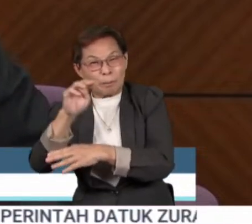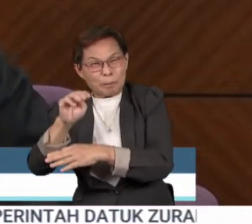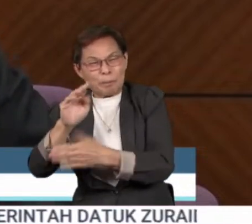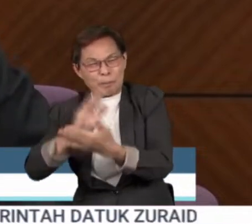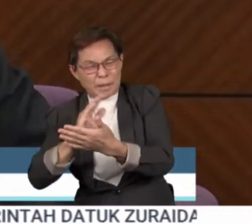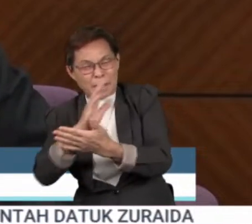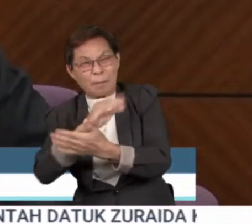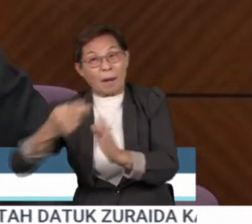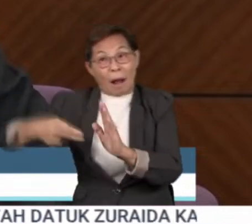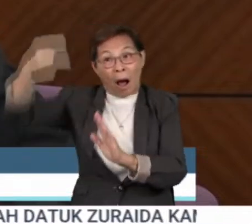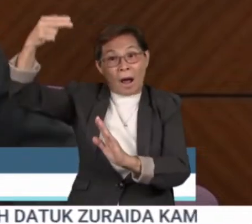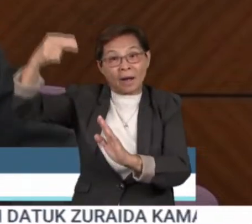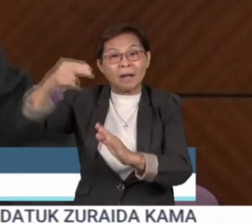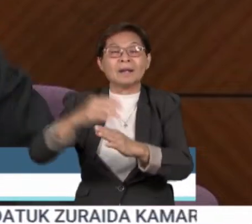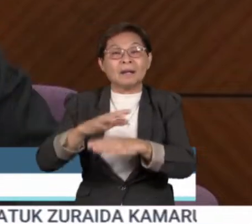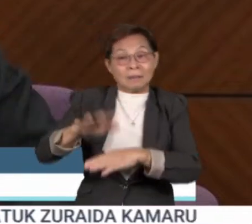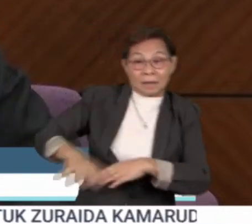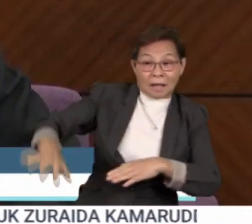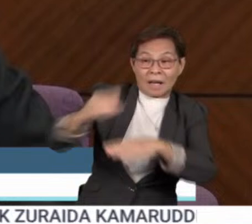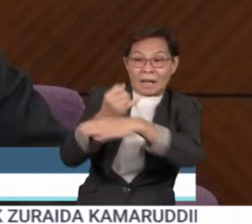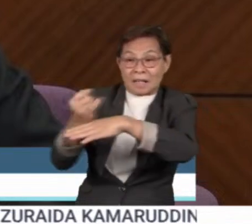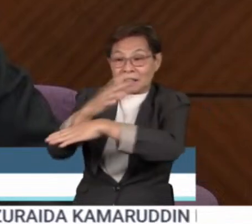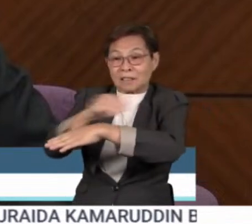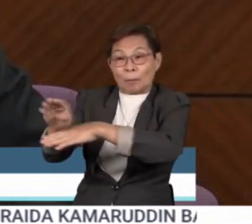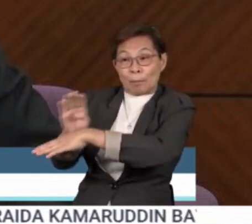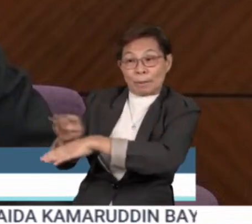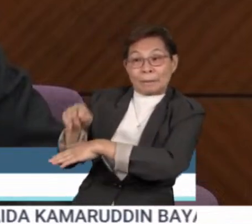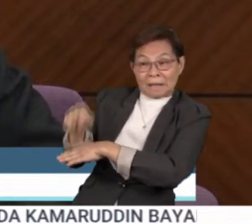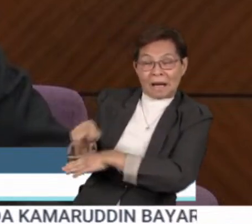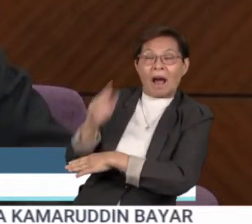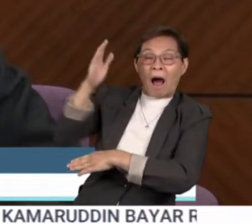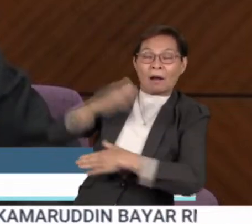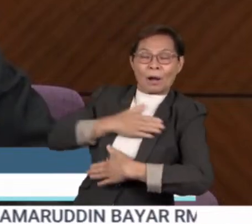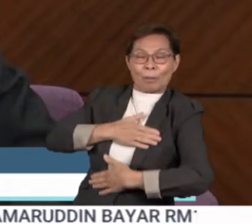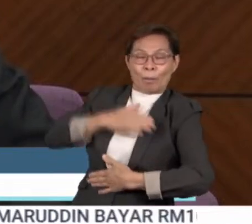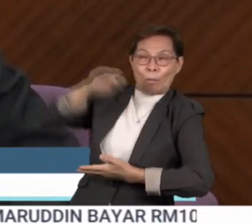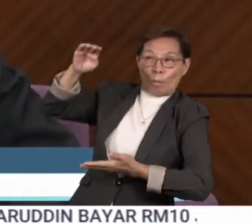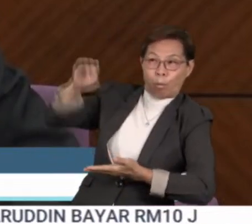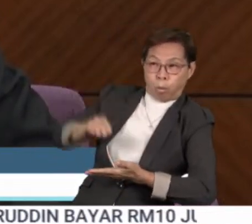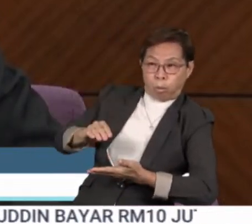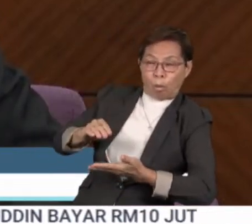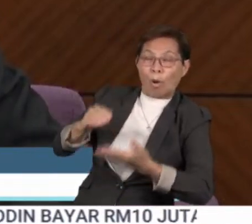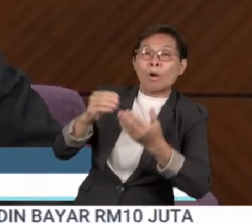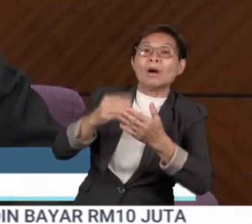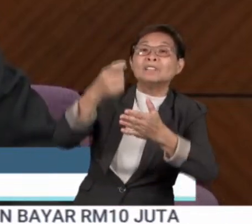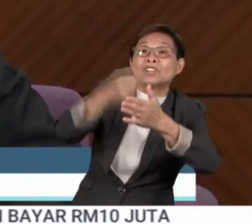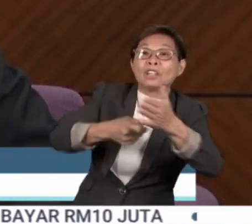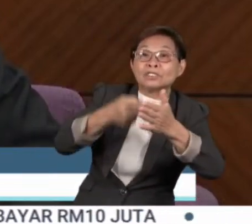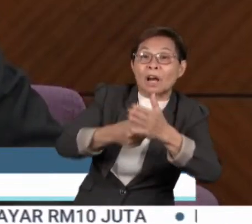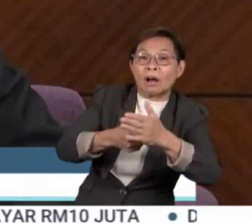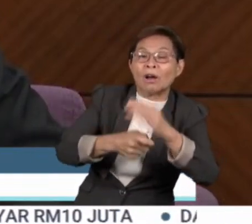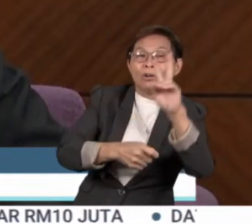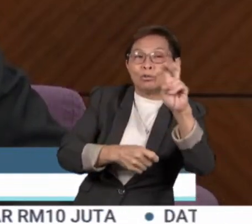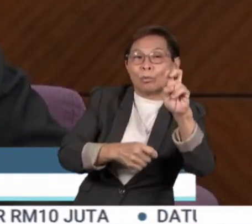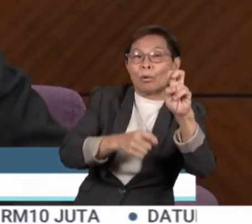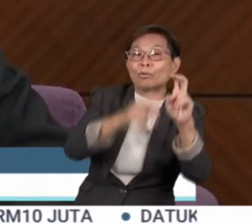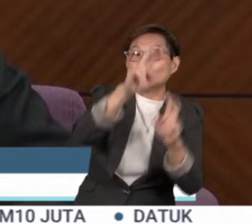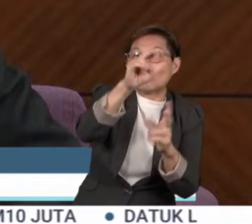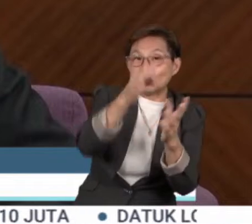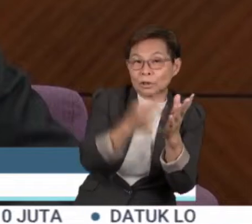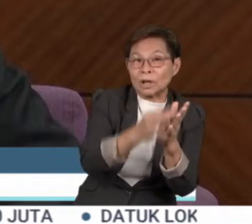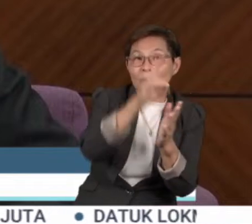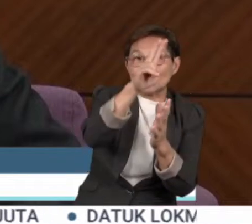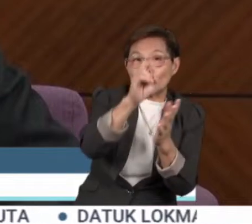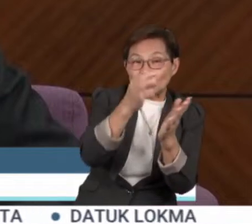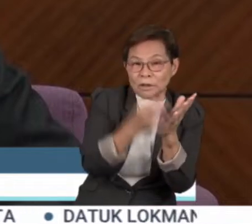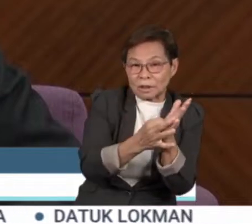voltage daripada kalangan industri dan komersial akan menikmati penurunan kadar surcharge daripada 20 sen per